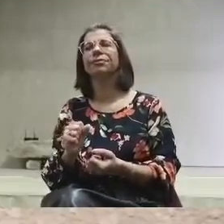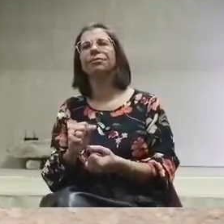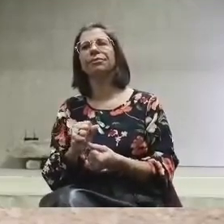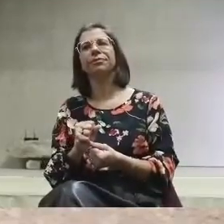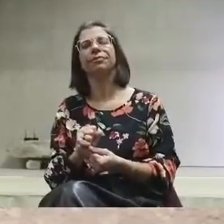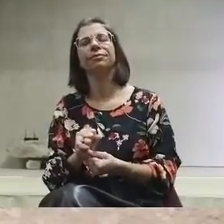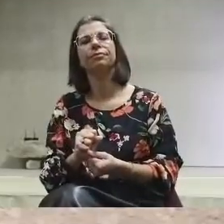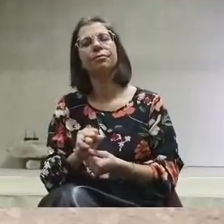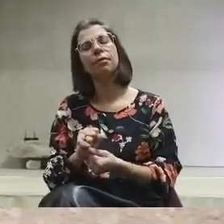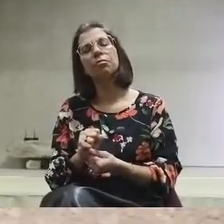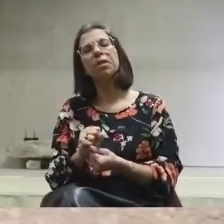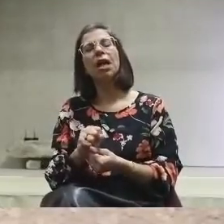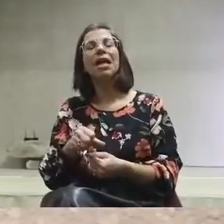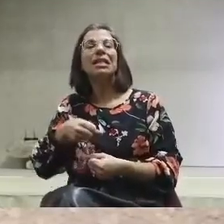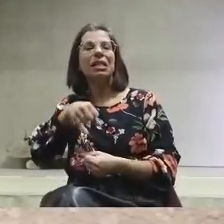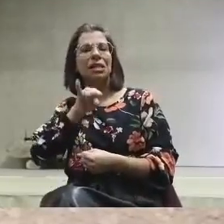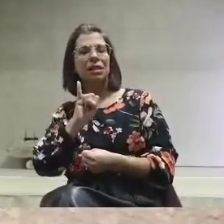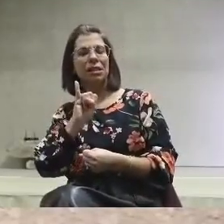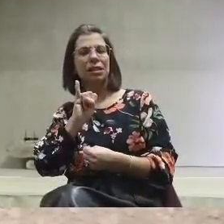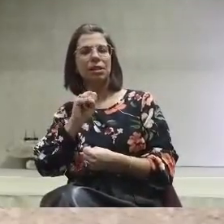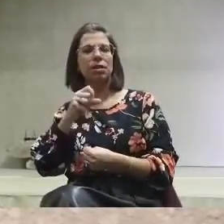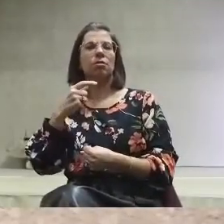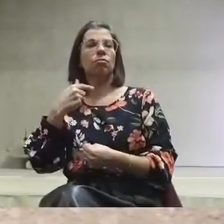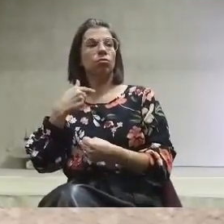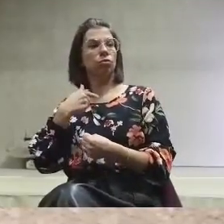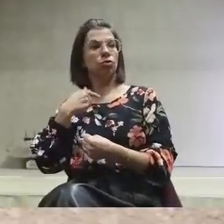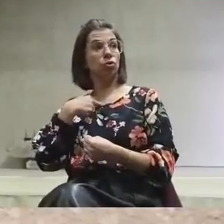n'aurait pas d'effet en réalité.